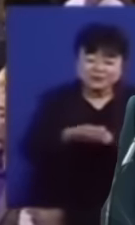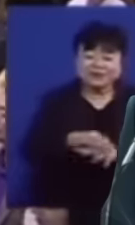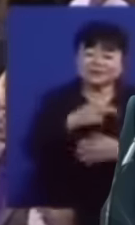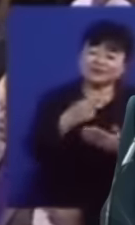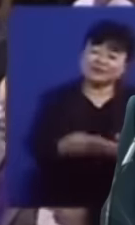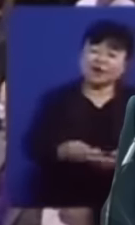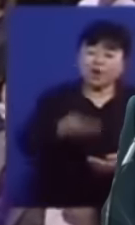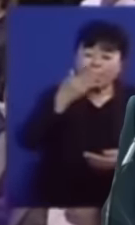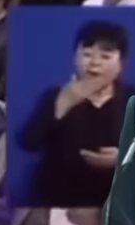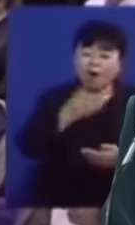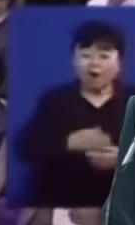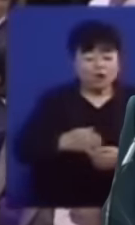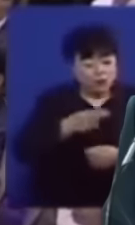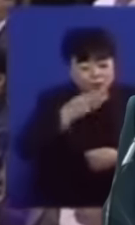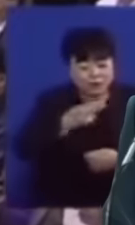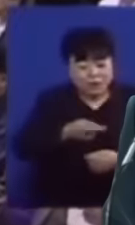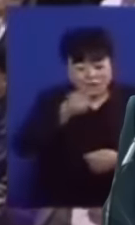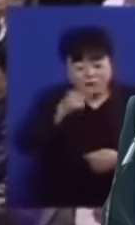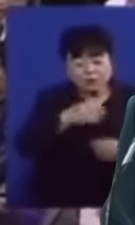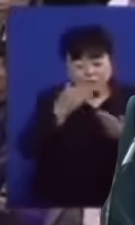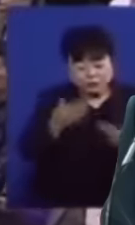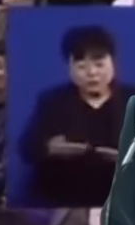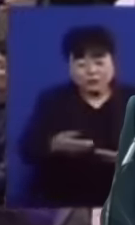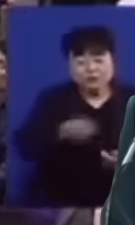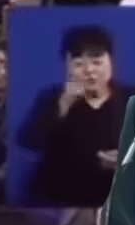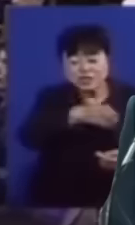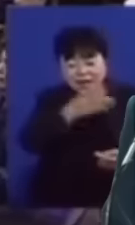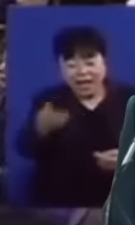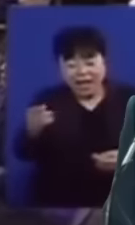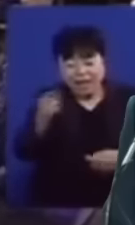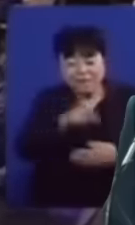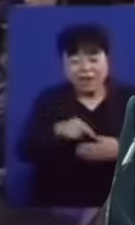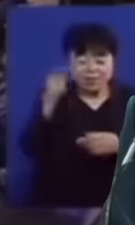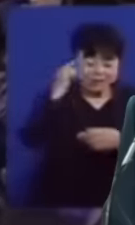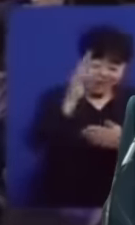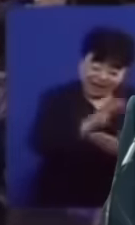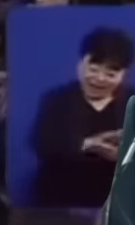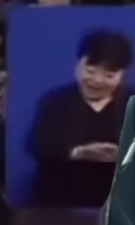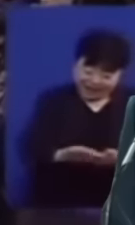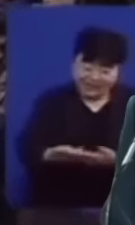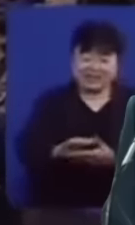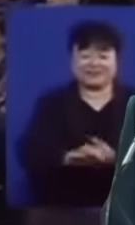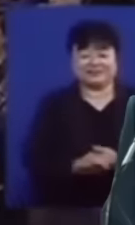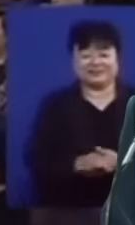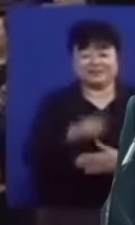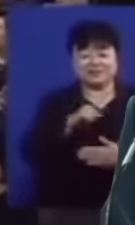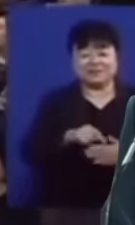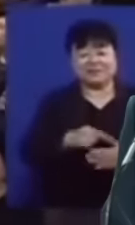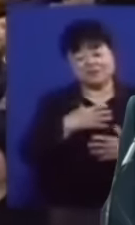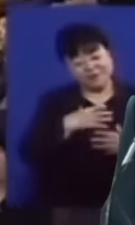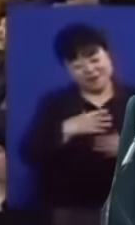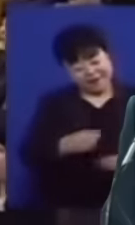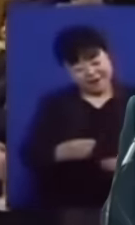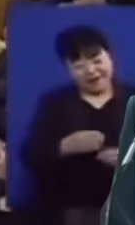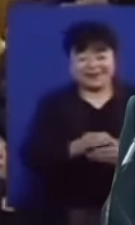걱정이십니까? 쉴만한 물가는 마음의 평안을 말합니다. 쉴만한 물가에 가 있으면 얼마나 마음이